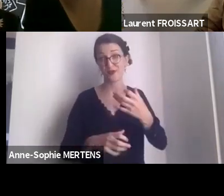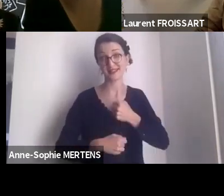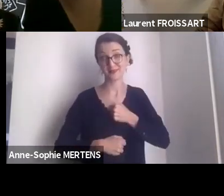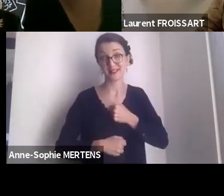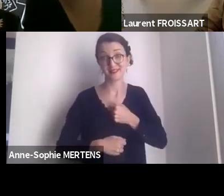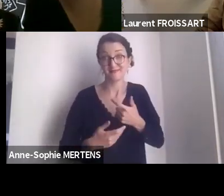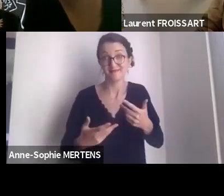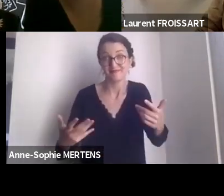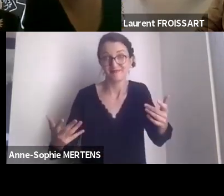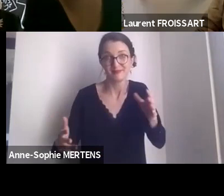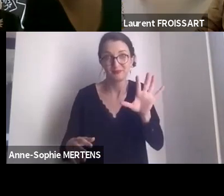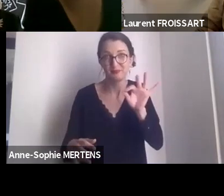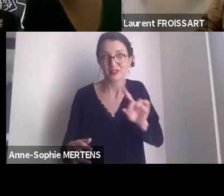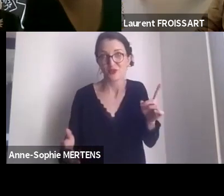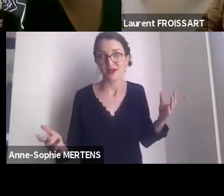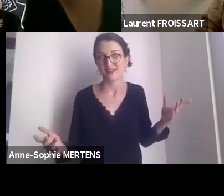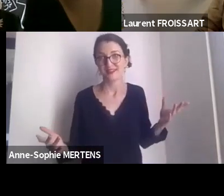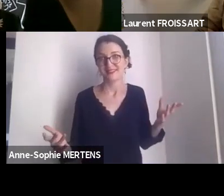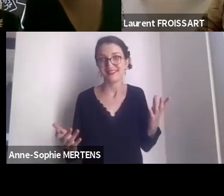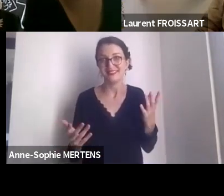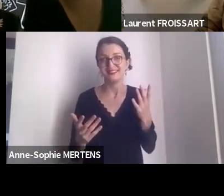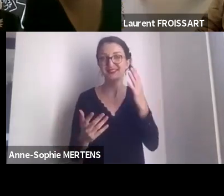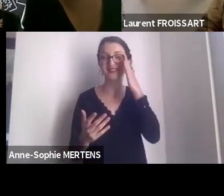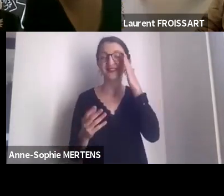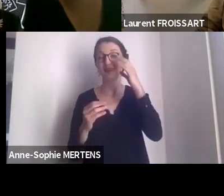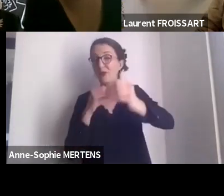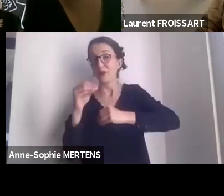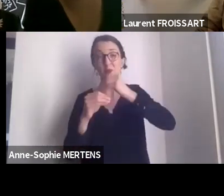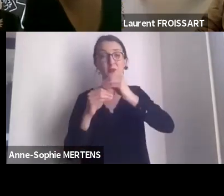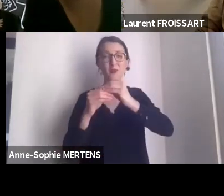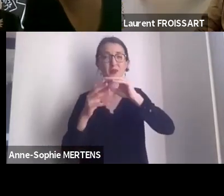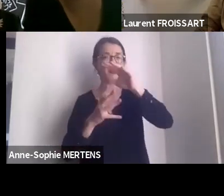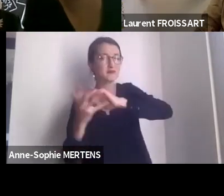c'est comme ça. Le monde est perturbé, les plans qu'on avait sont